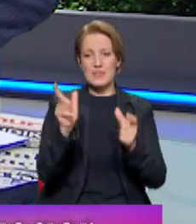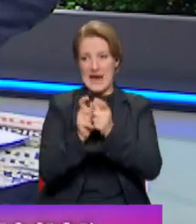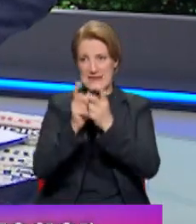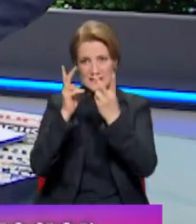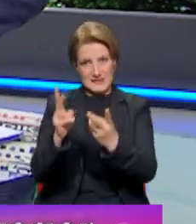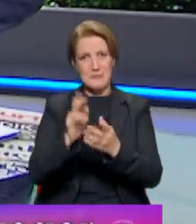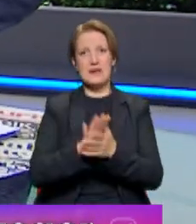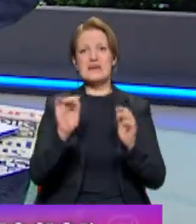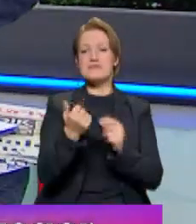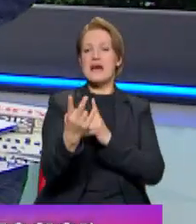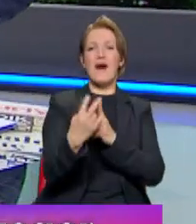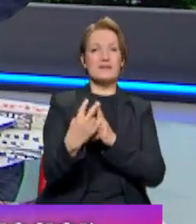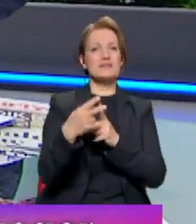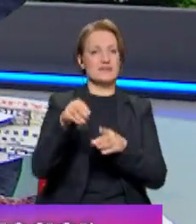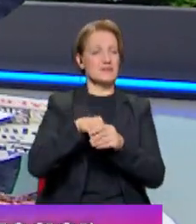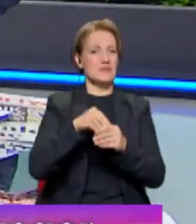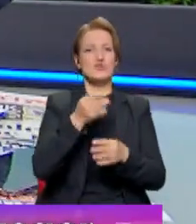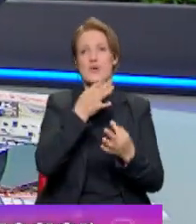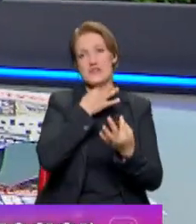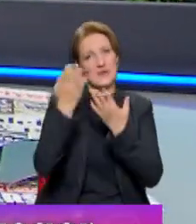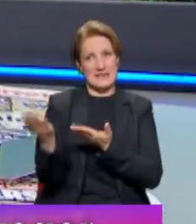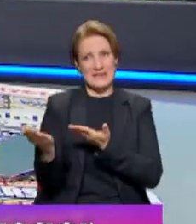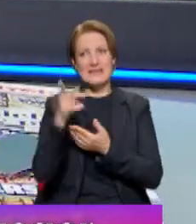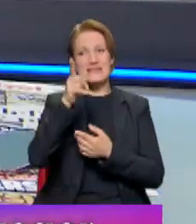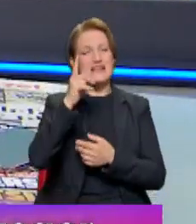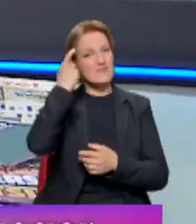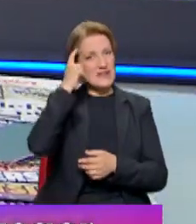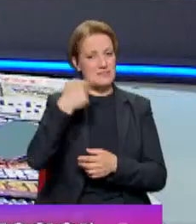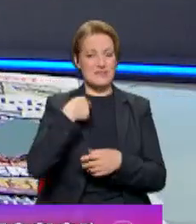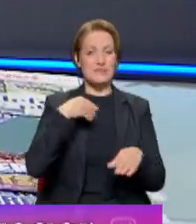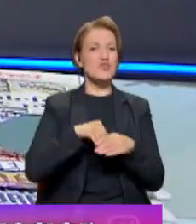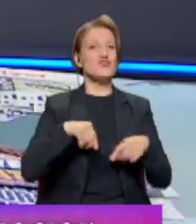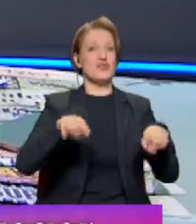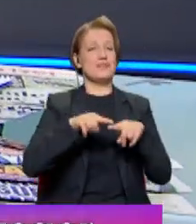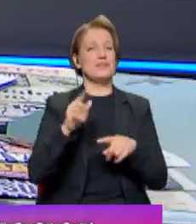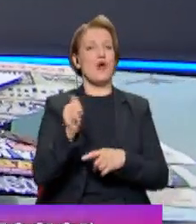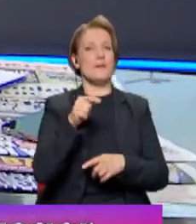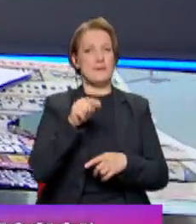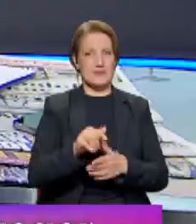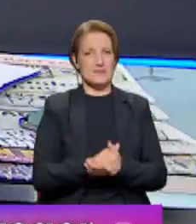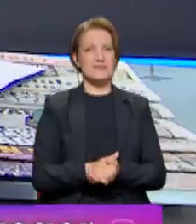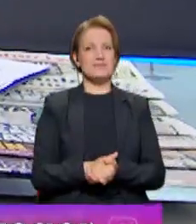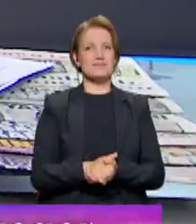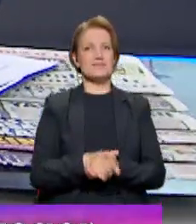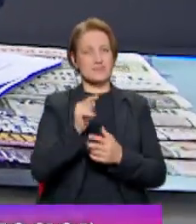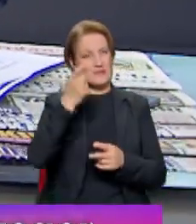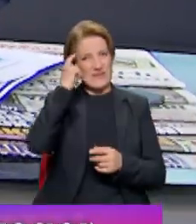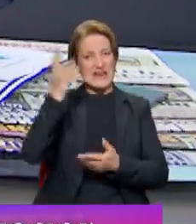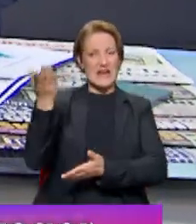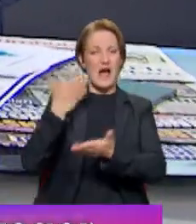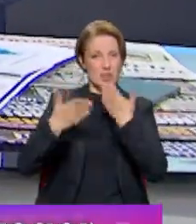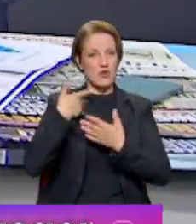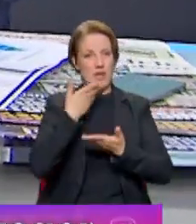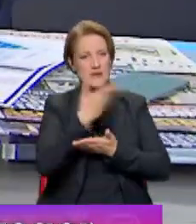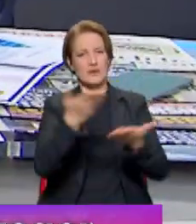gereksize kıymetli katkınızdan dolayı çok teşekkür ederiz Sizin görüşünüz de bizim için önemli bu deneyimin gölgesinde bu görüşü aktarıyorsunuz